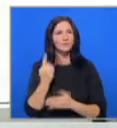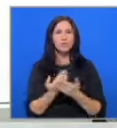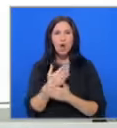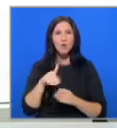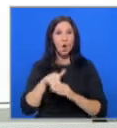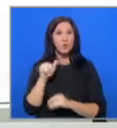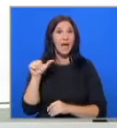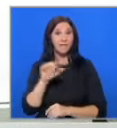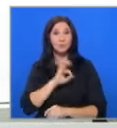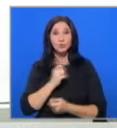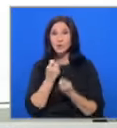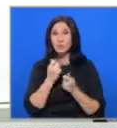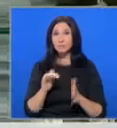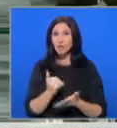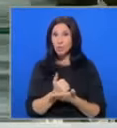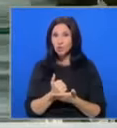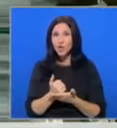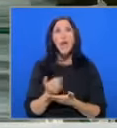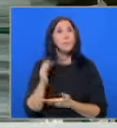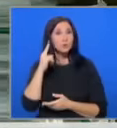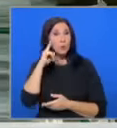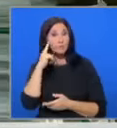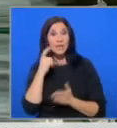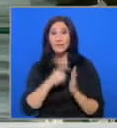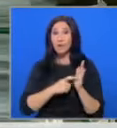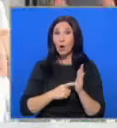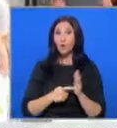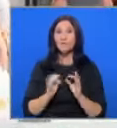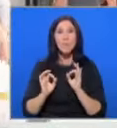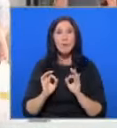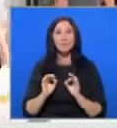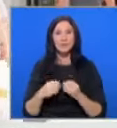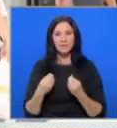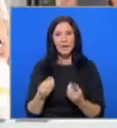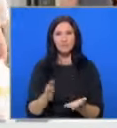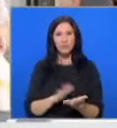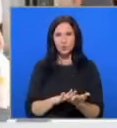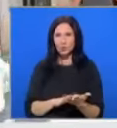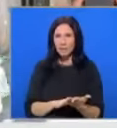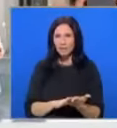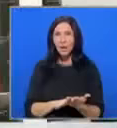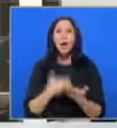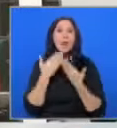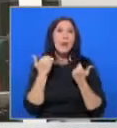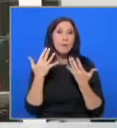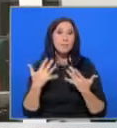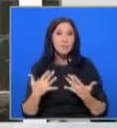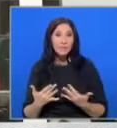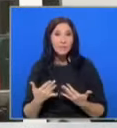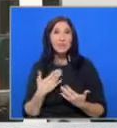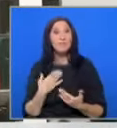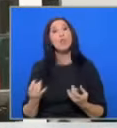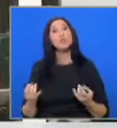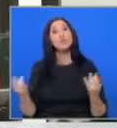отказ Айван да получи безплатното лечение е бил съобразен с закона към момента на издаването на документа. И няма данни да е постъпило